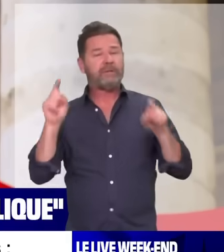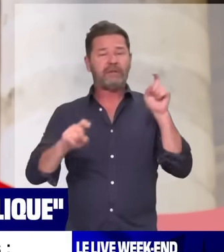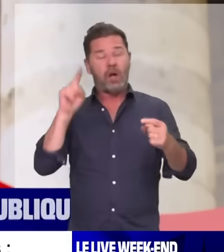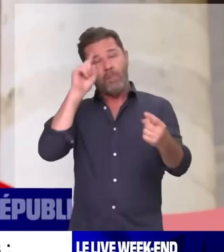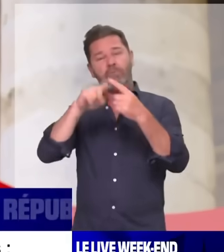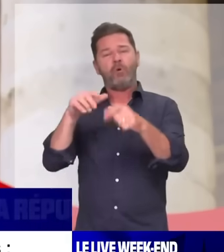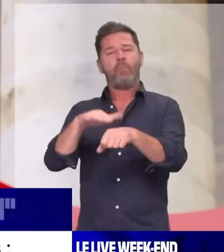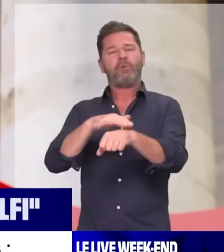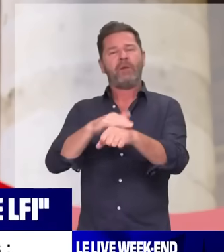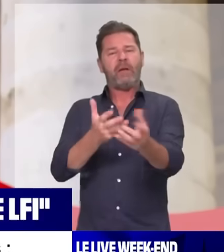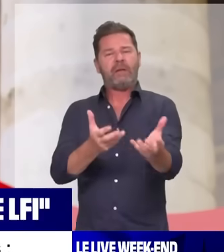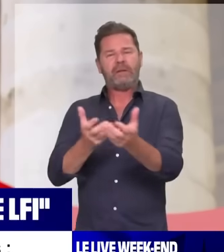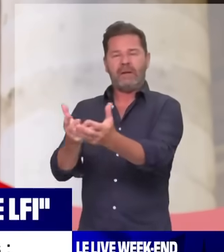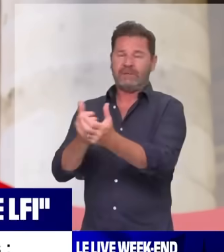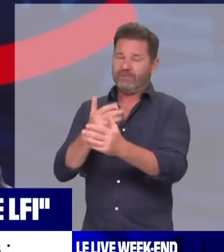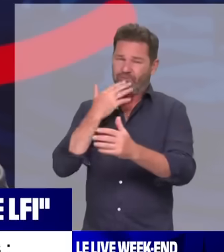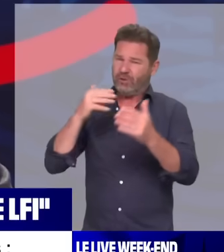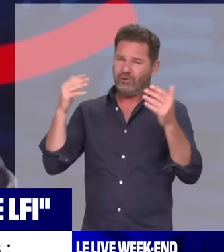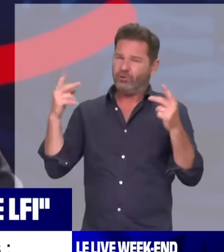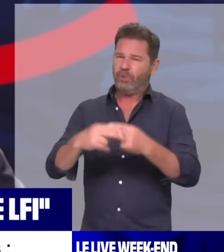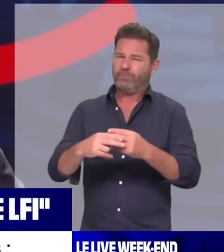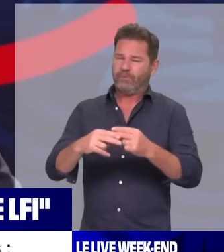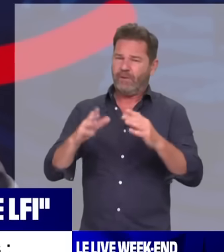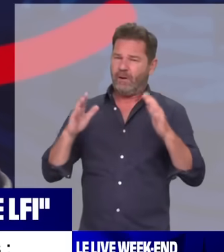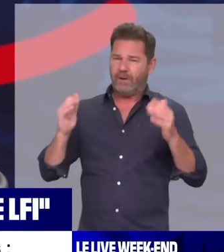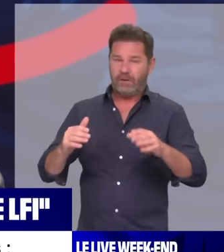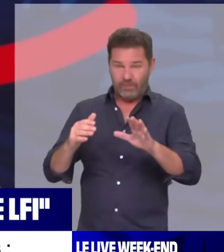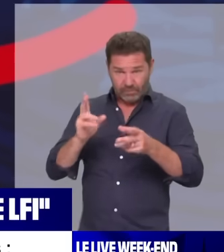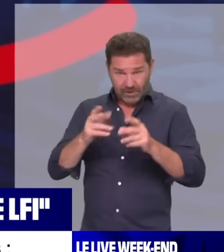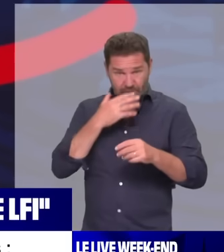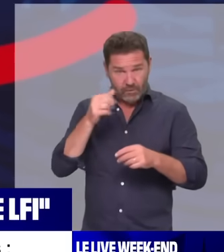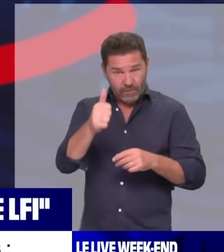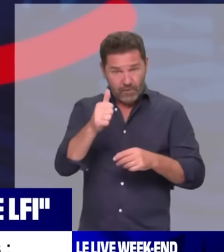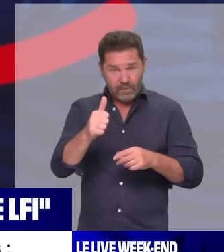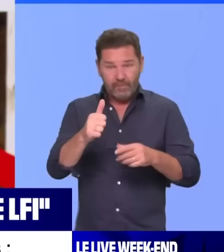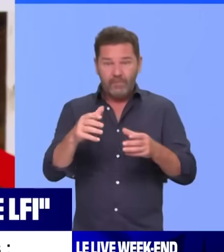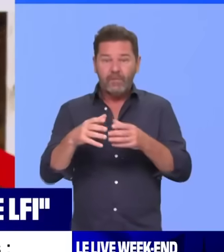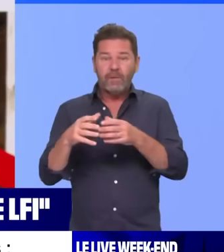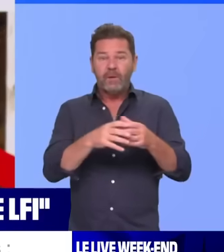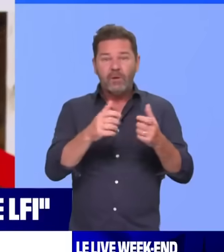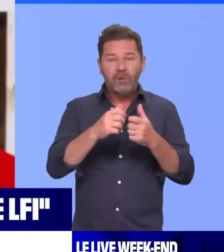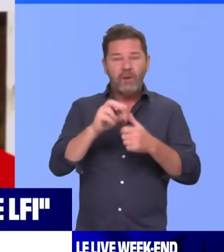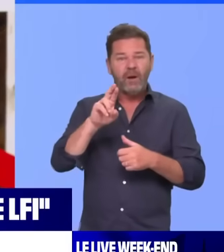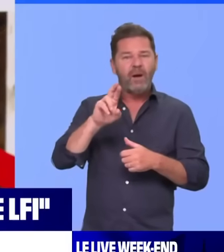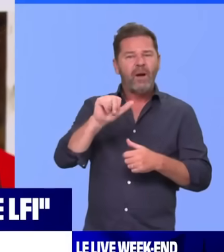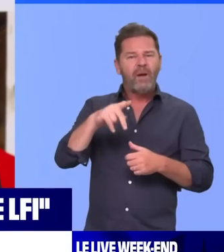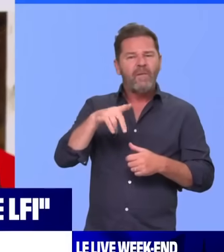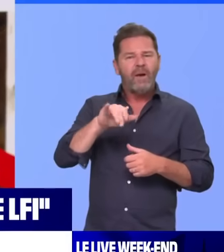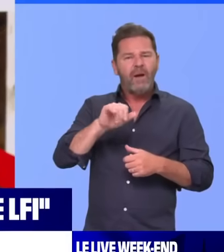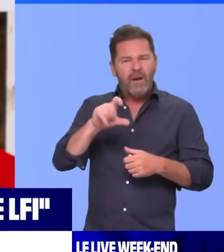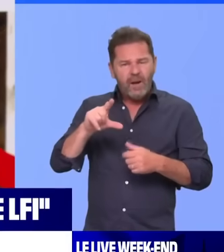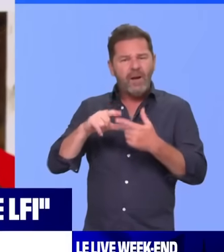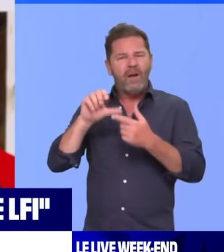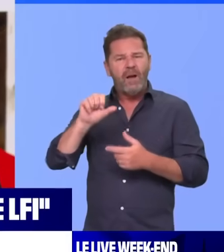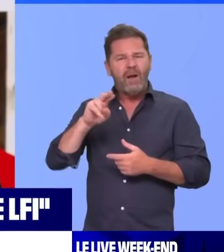des fins politicien ce cas fa bout de la logique et sortir de votre front populaire raphaë Arnaud mais Raphaël Arnaud à quel moment